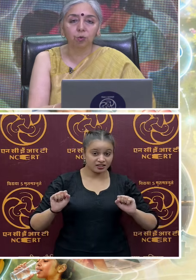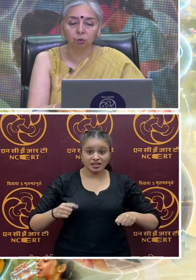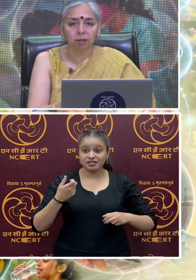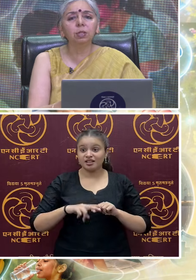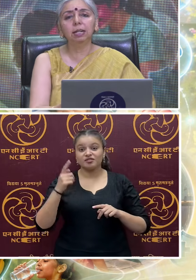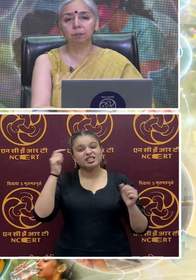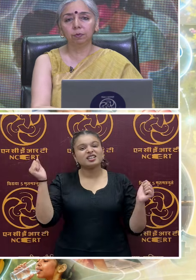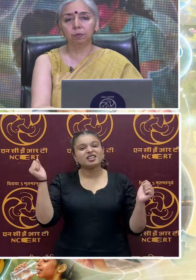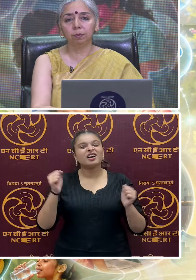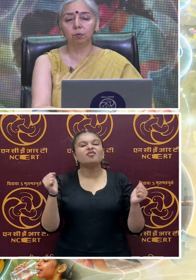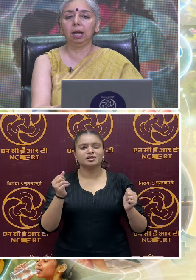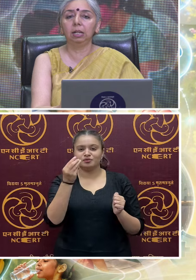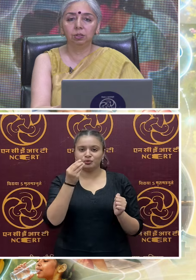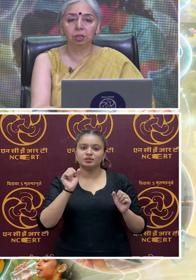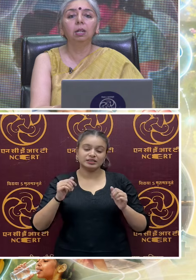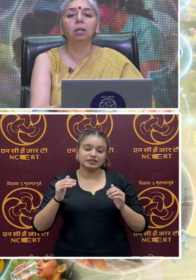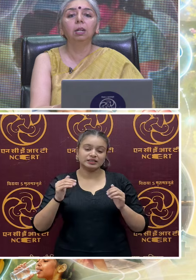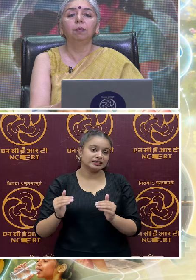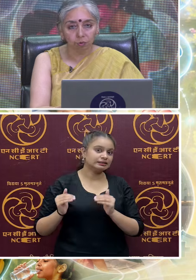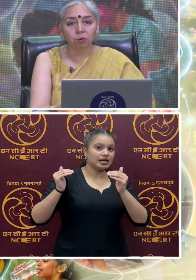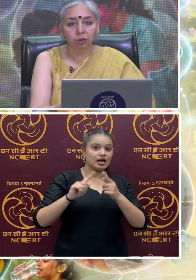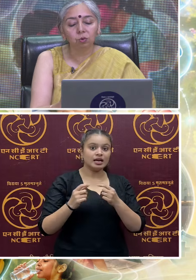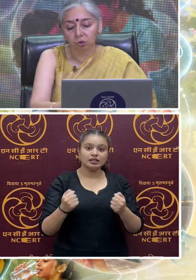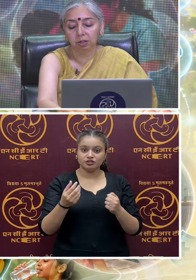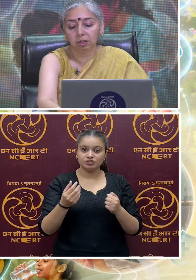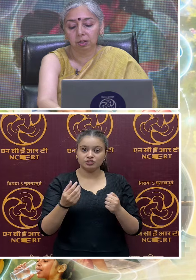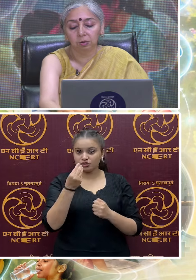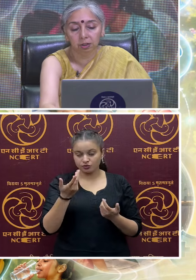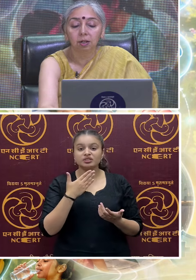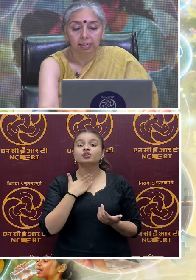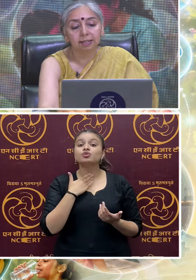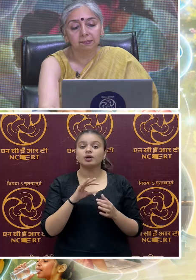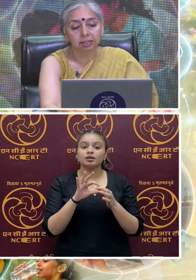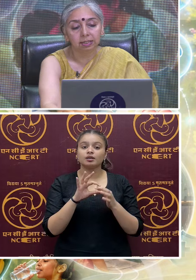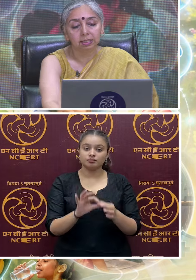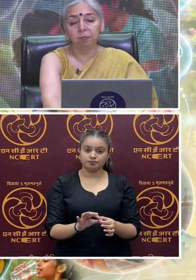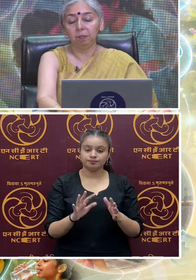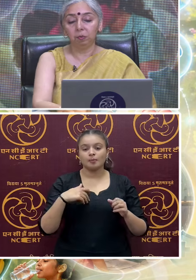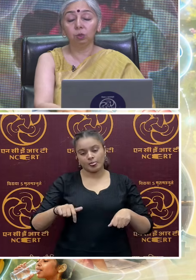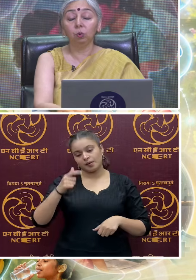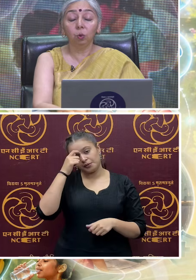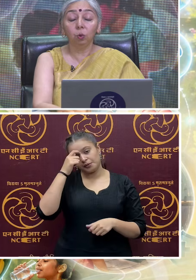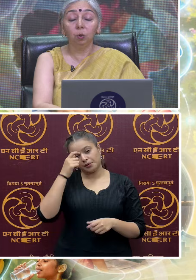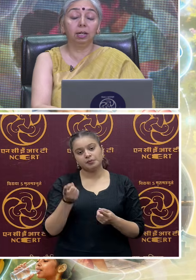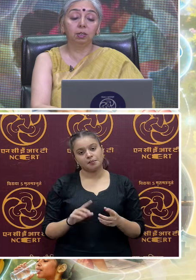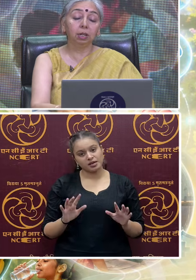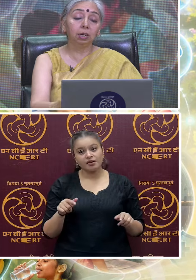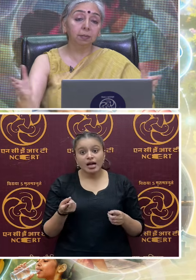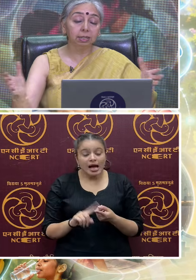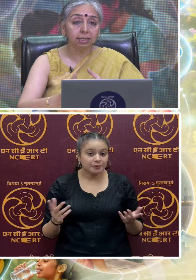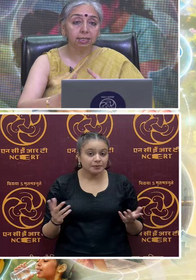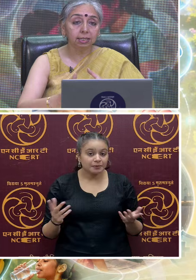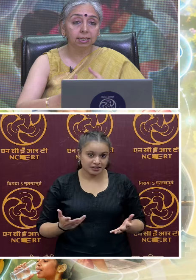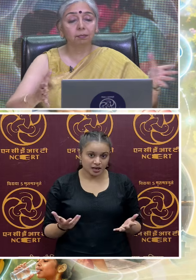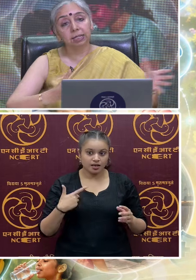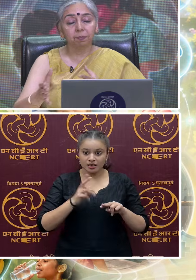कंफर्ट फूड्स होते हैं। मोस्टली ये कंफर्ट फूड्स हाई एनर्जी फूड्स ही होते हैं जो कि शुगरी होते हैं, इसकी वजह से भी प्रॉब्लम हो रही है। सो हो क्या रहा है? सो अगर जब